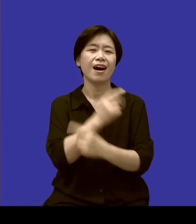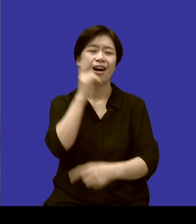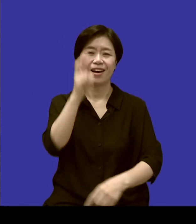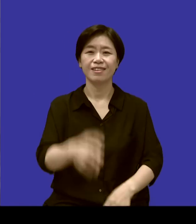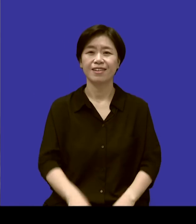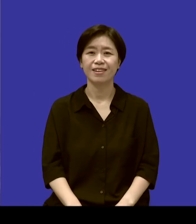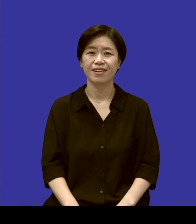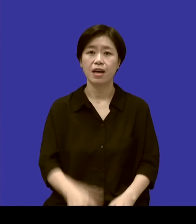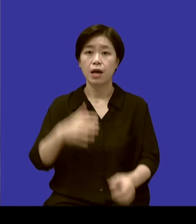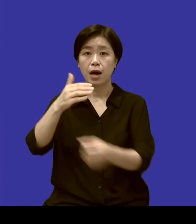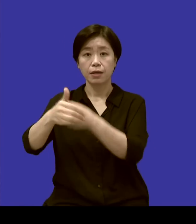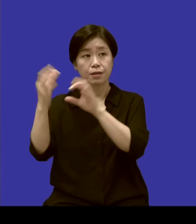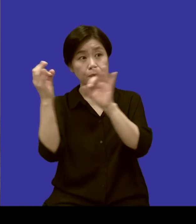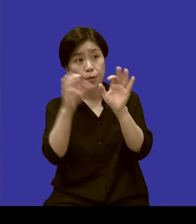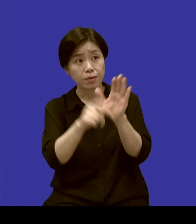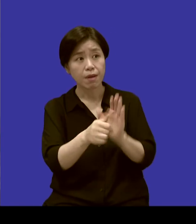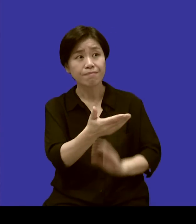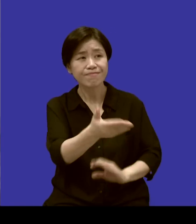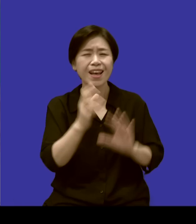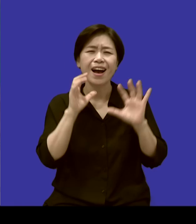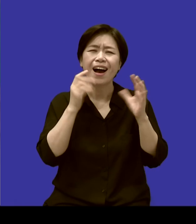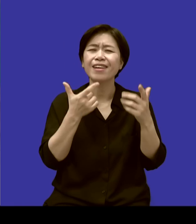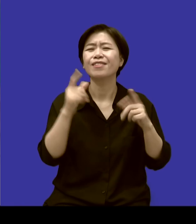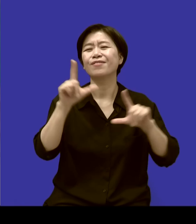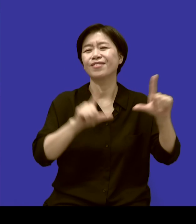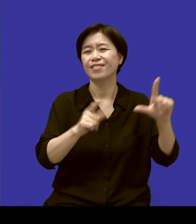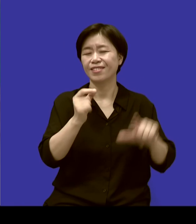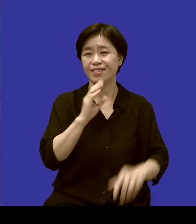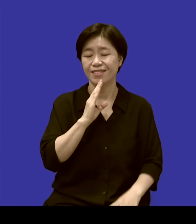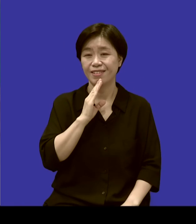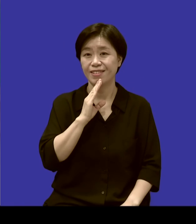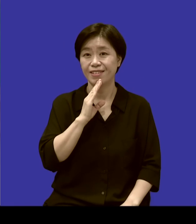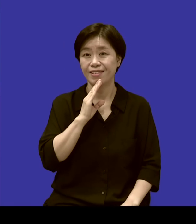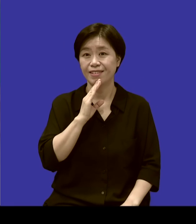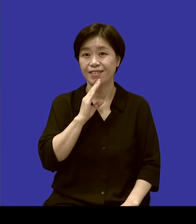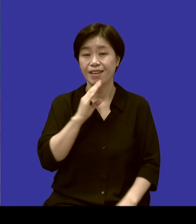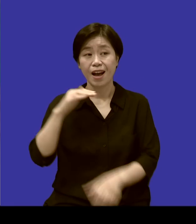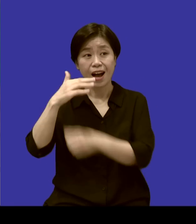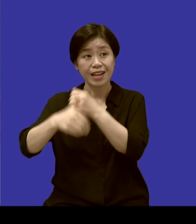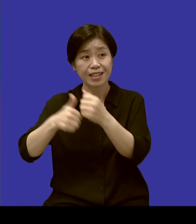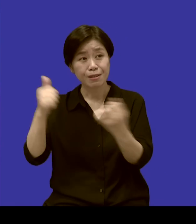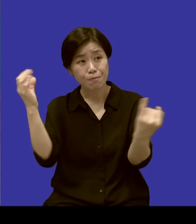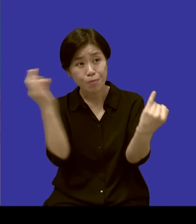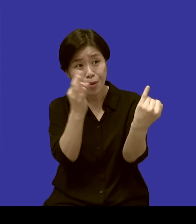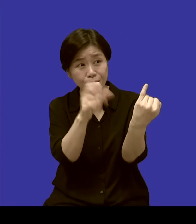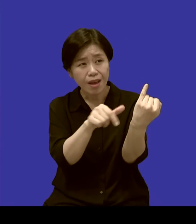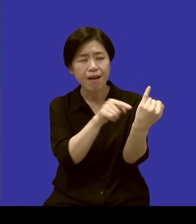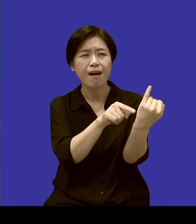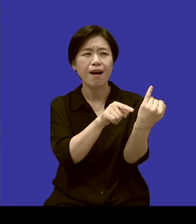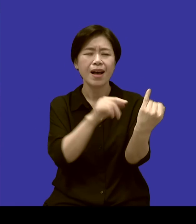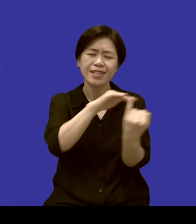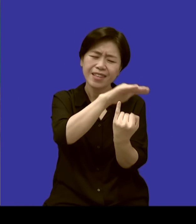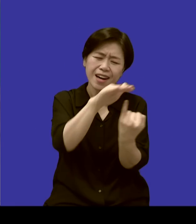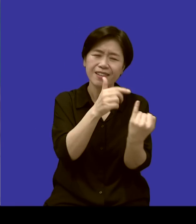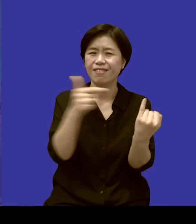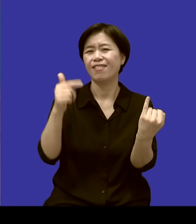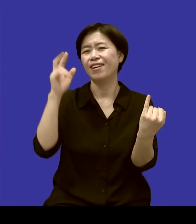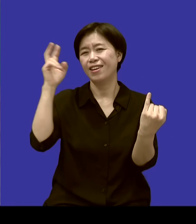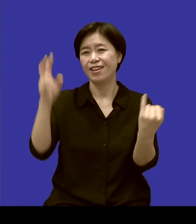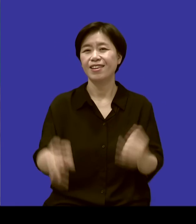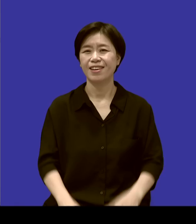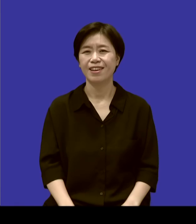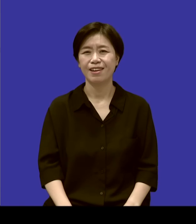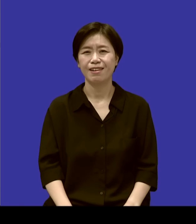앞에서 아이 같아요. 제가요? 네, 그래요. 하나님이 진짜 너무너무 예뻐할 것 같아요. 그래요. 감사합니다. 맞아요. 너무너무 사랑할 것 같아요. 그래서